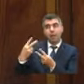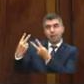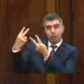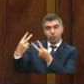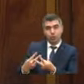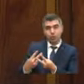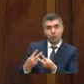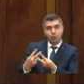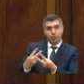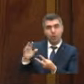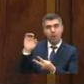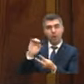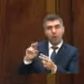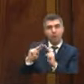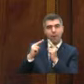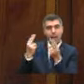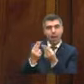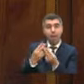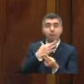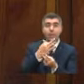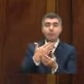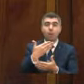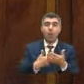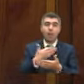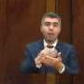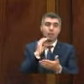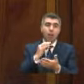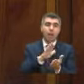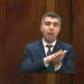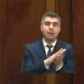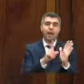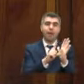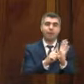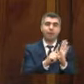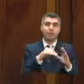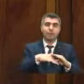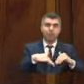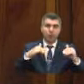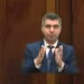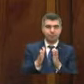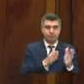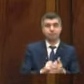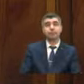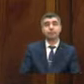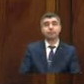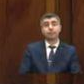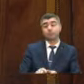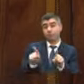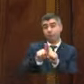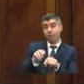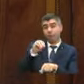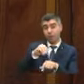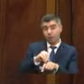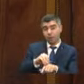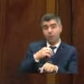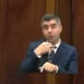في التنظيم ديالهم والتطبيق ديالهم. سابعا، الشروع في التنزيل الفعلي للقانون التنظيمي المتعلق بتحديد